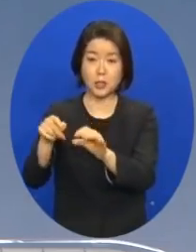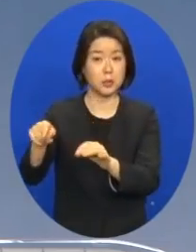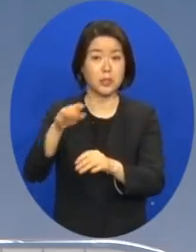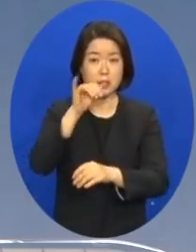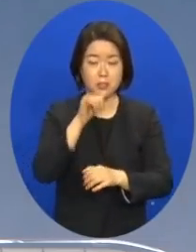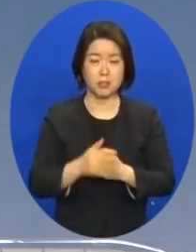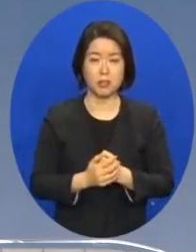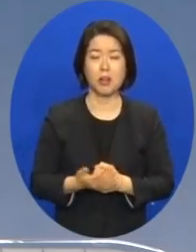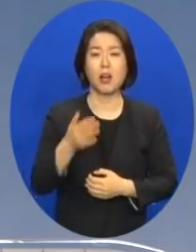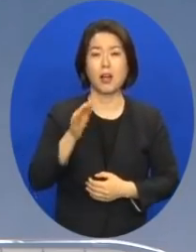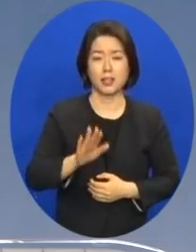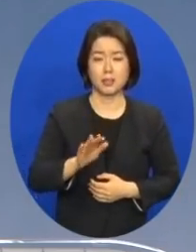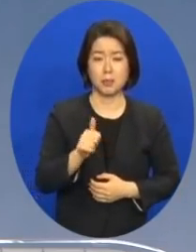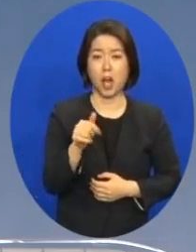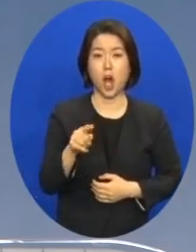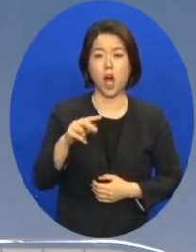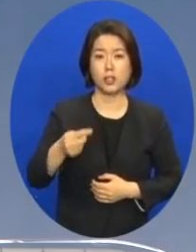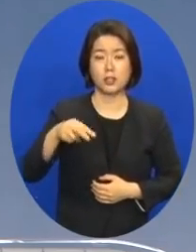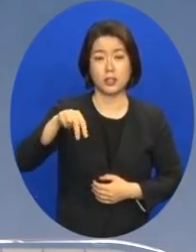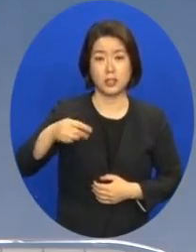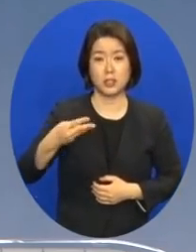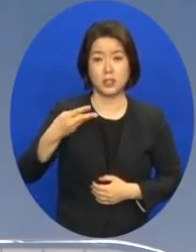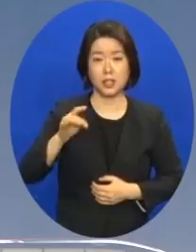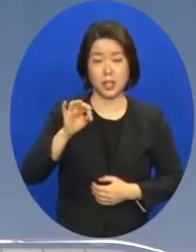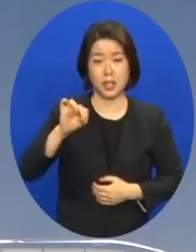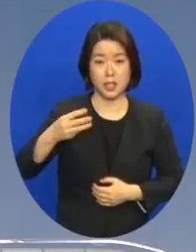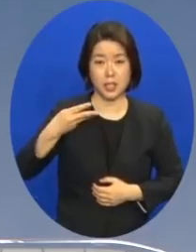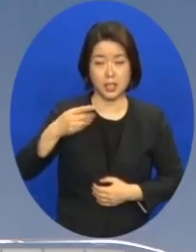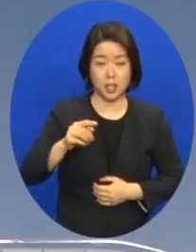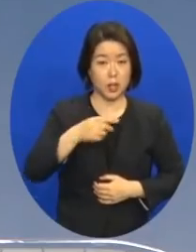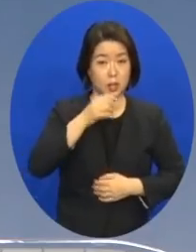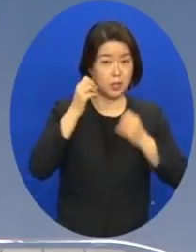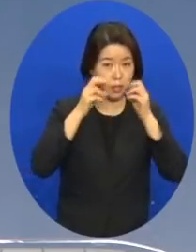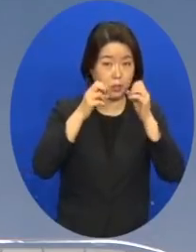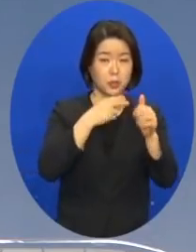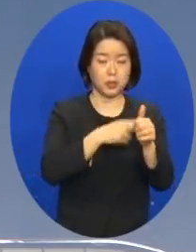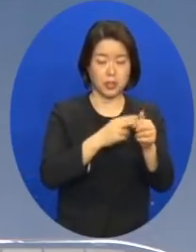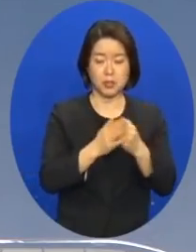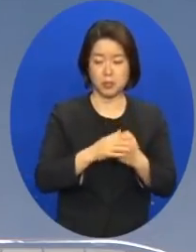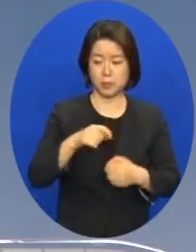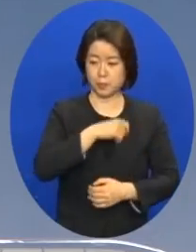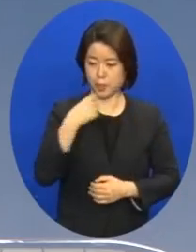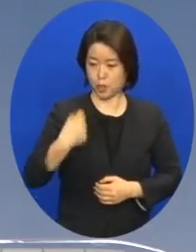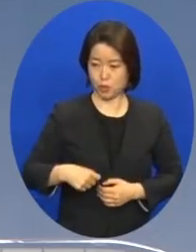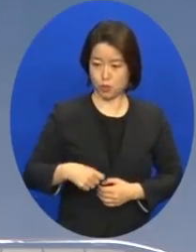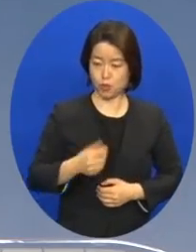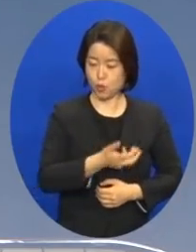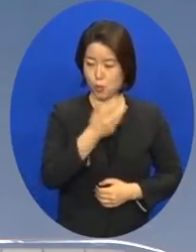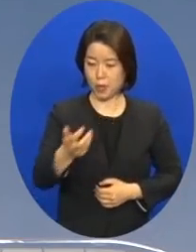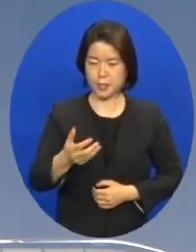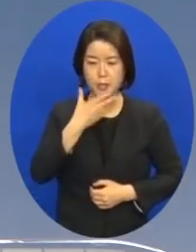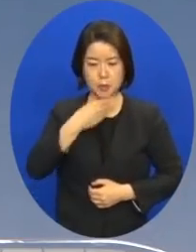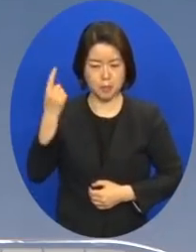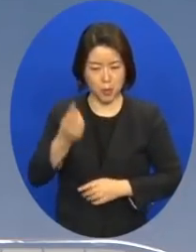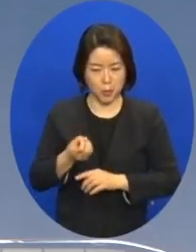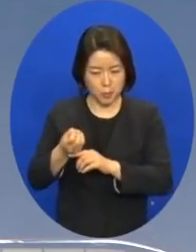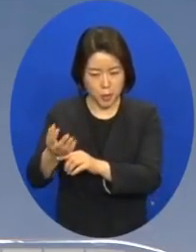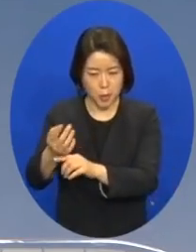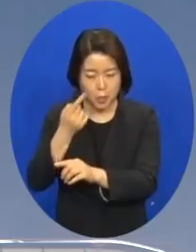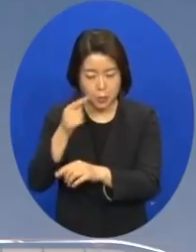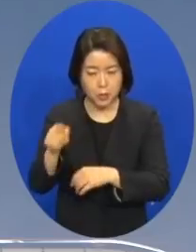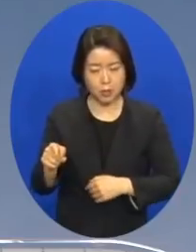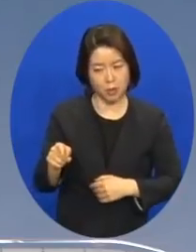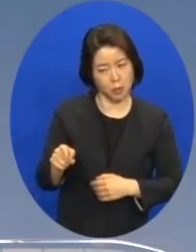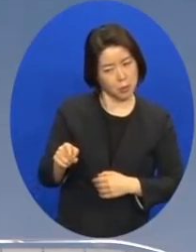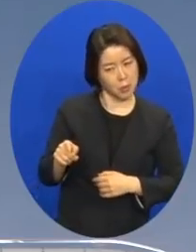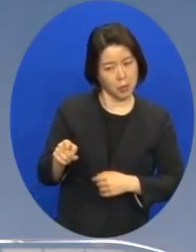그런데 허드슨 테일러 선교사님이 중국에 가서 중국인들에게 복음을 전해보니까 그 중국인들이